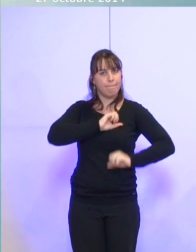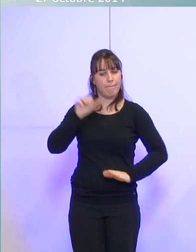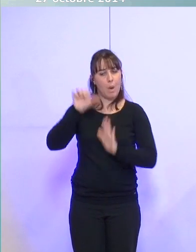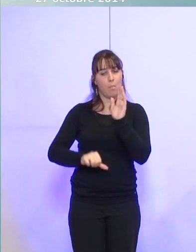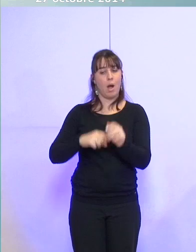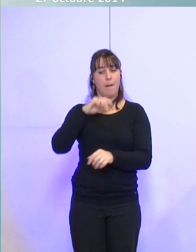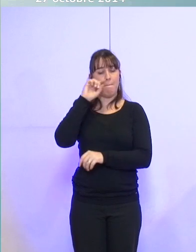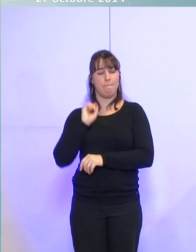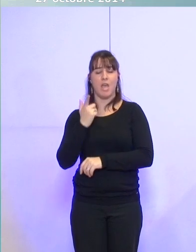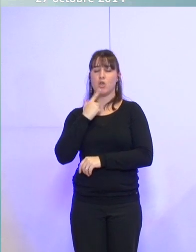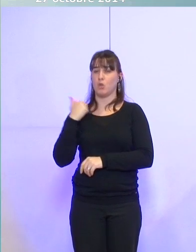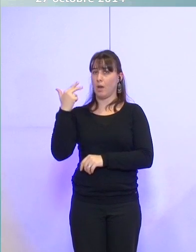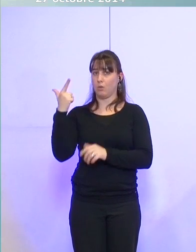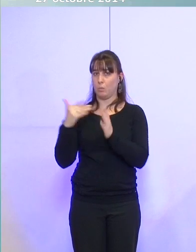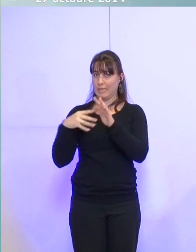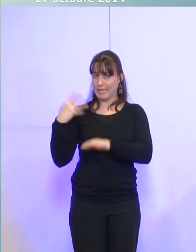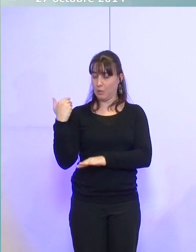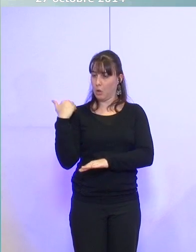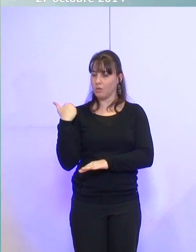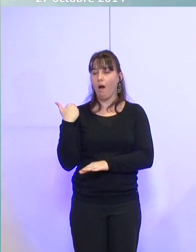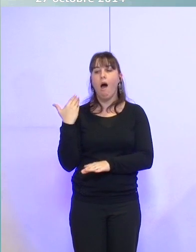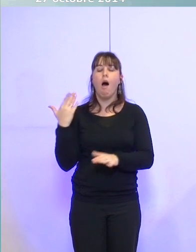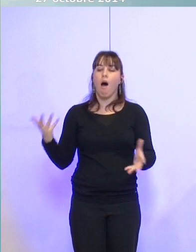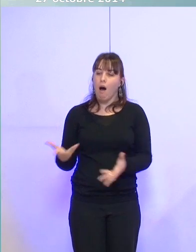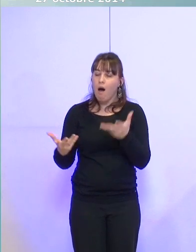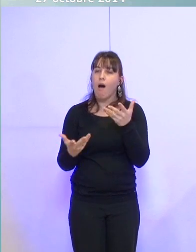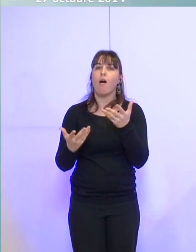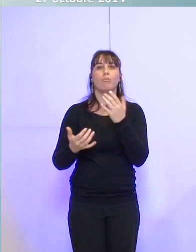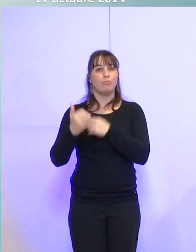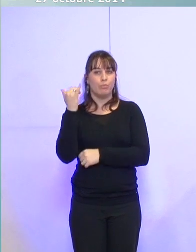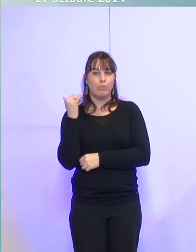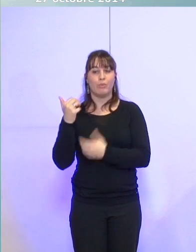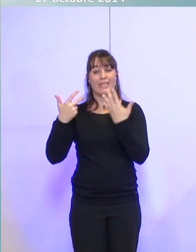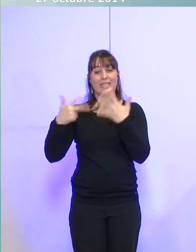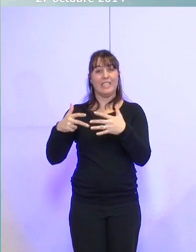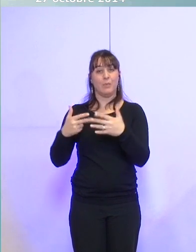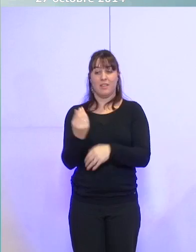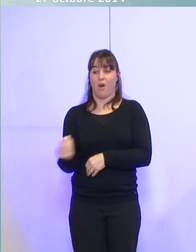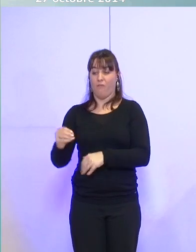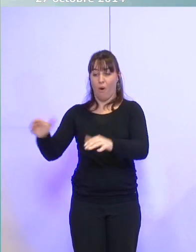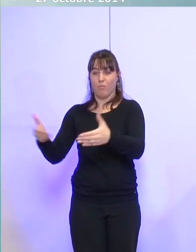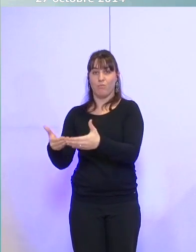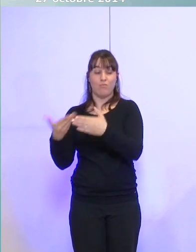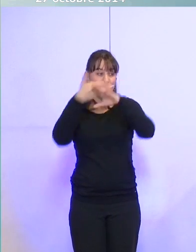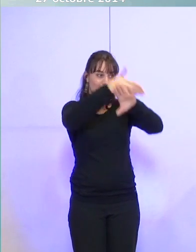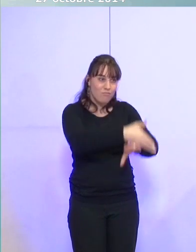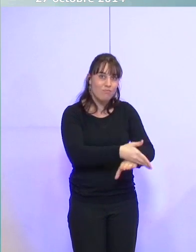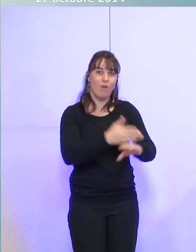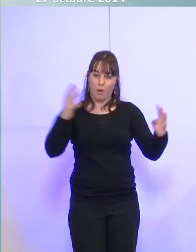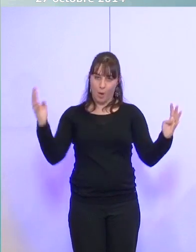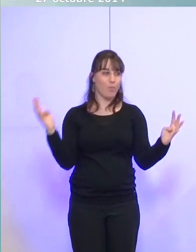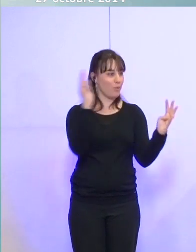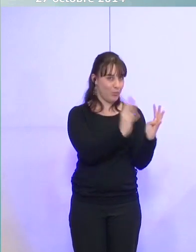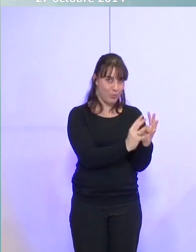mai et juin 2014, un projet d'accueil partagé d'un groupe de 18 enfants au sein du foyer personnes âgées Pinal.